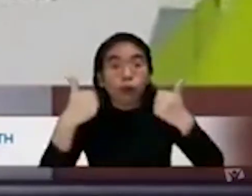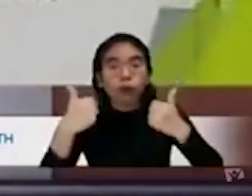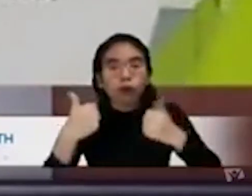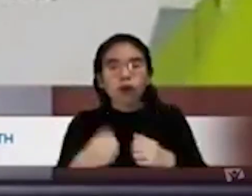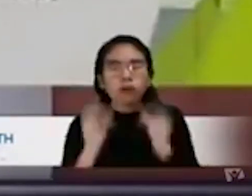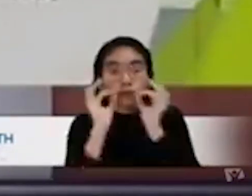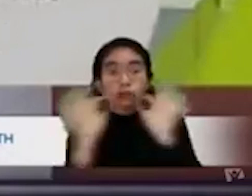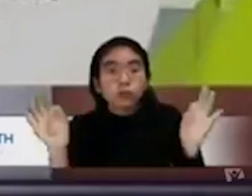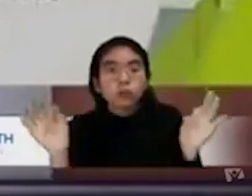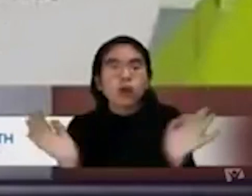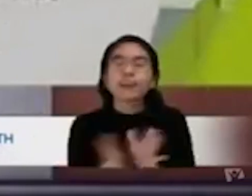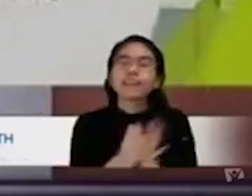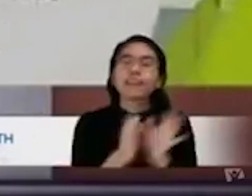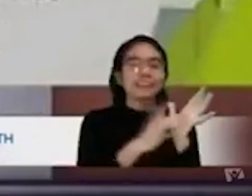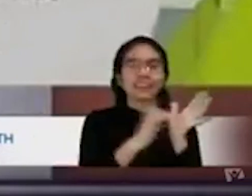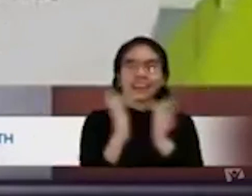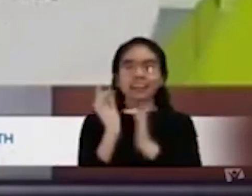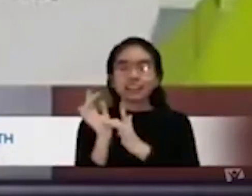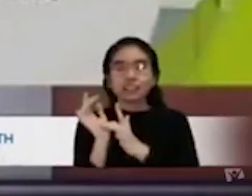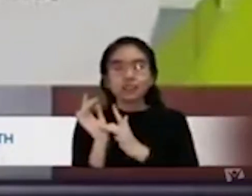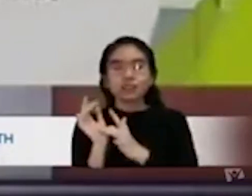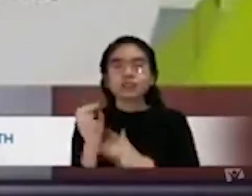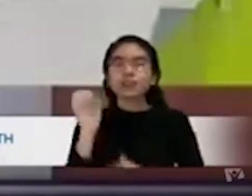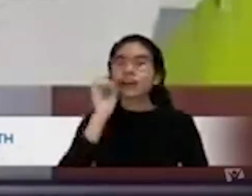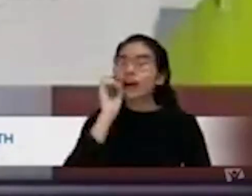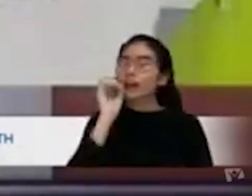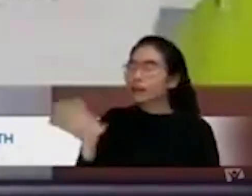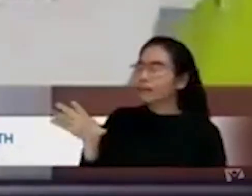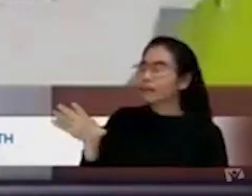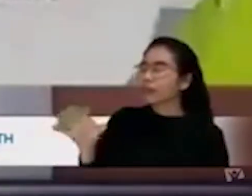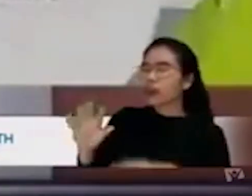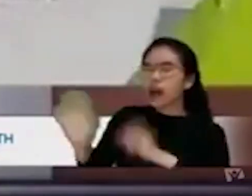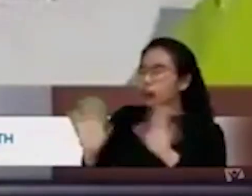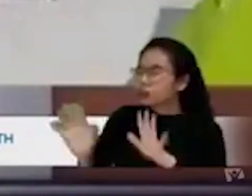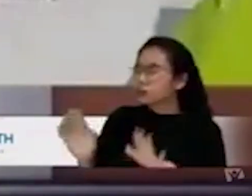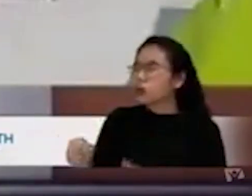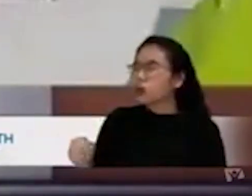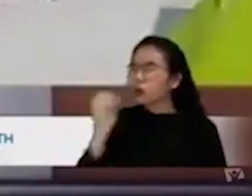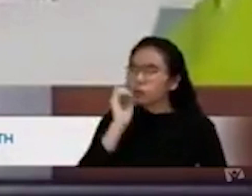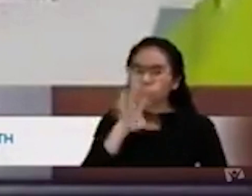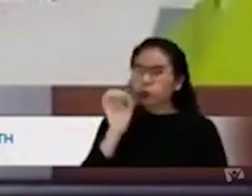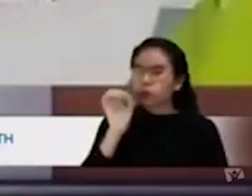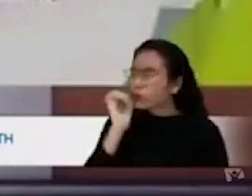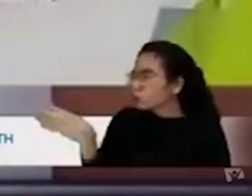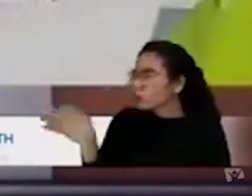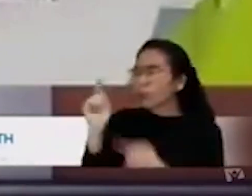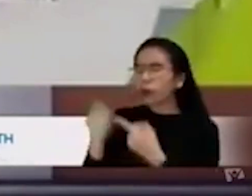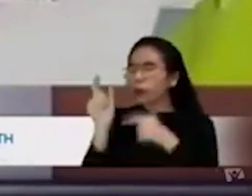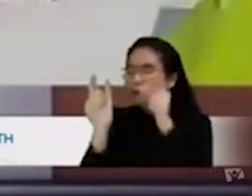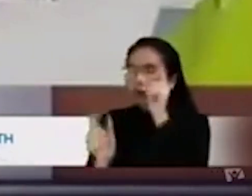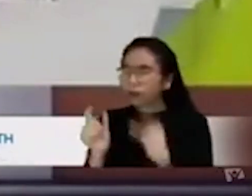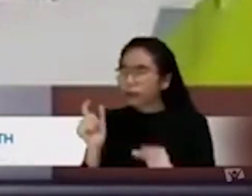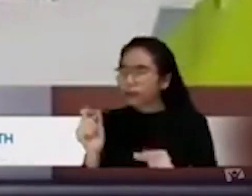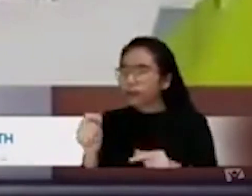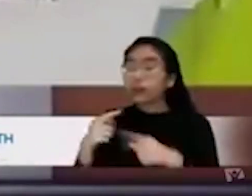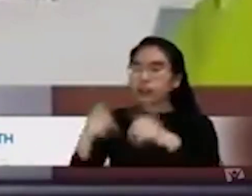engkau memberitahukan hal ini kepada siapapun, tetapi pergilah perlihatkanlah dirimu kepada imam, dan persembahkanlah